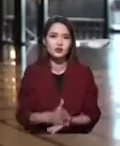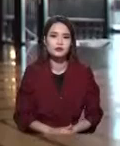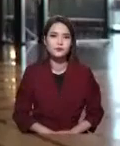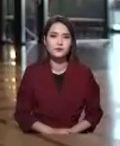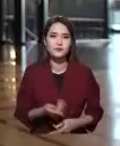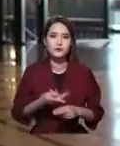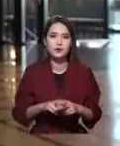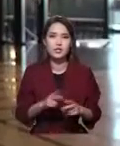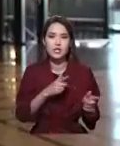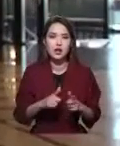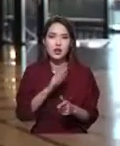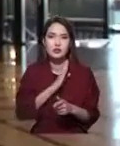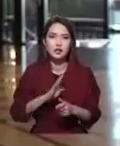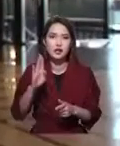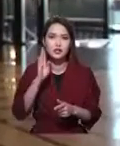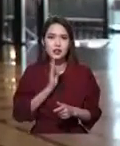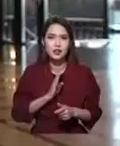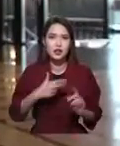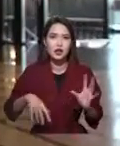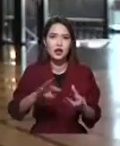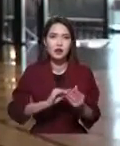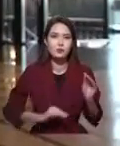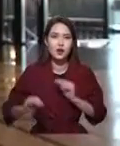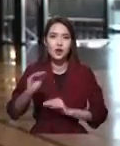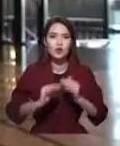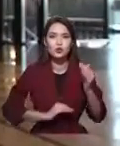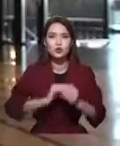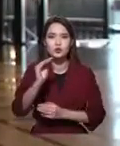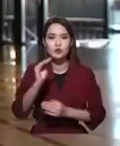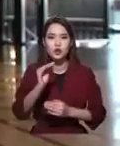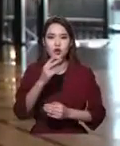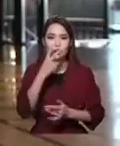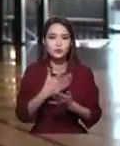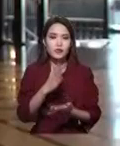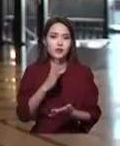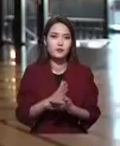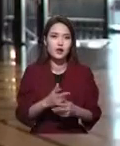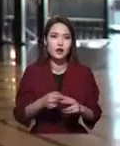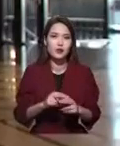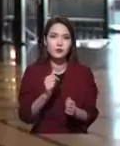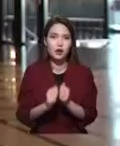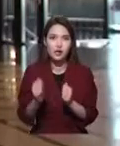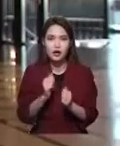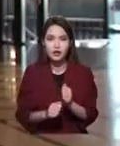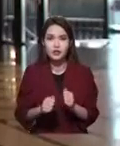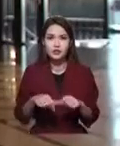қоғамда әйелдің маңызын, ролін көтеру, әсіресе соның ішіндегі саясатшы